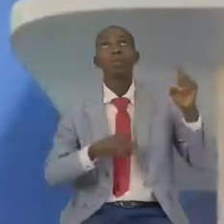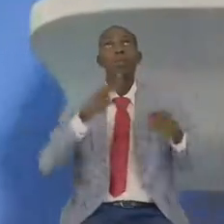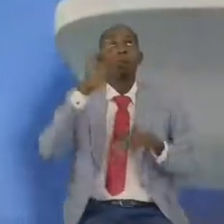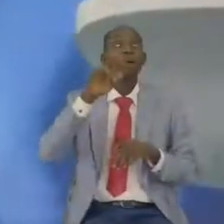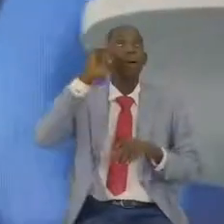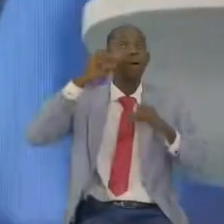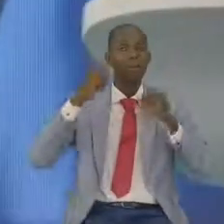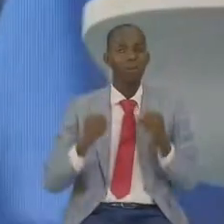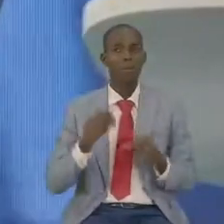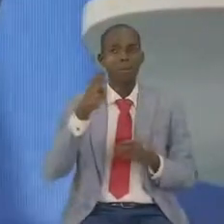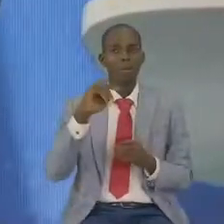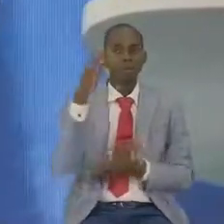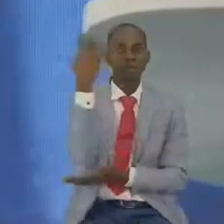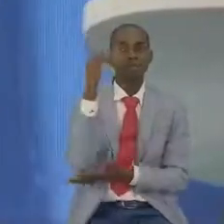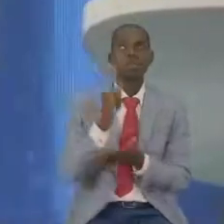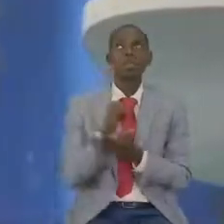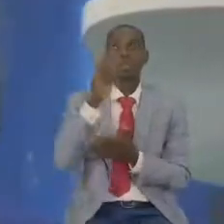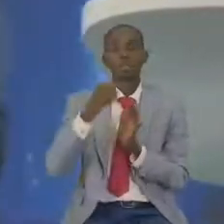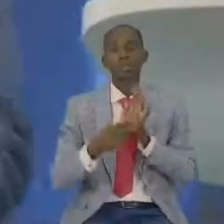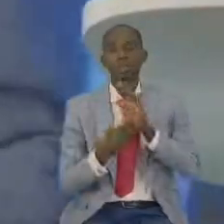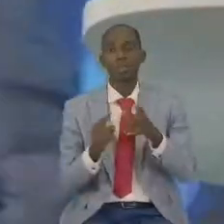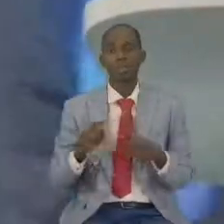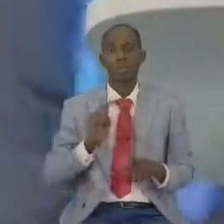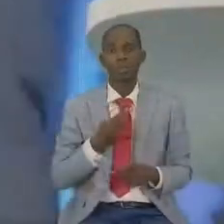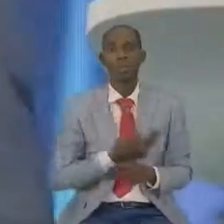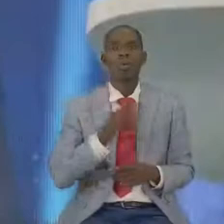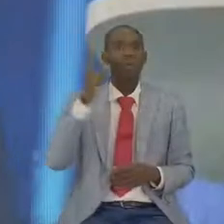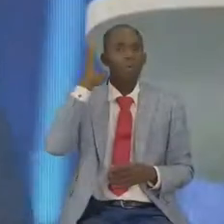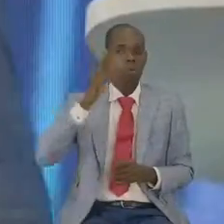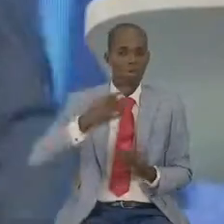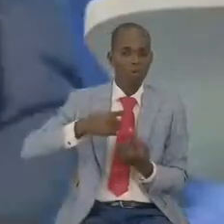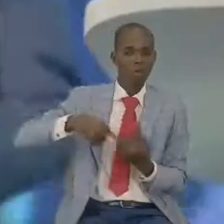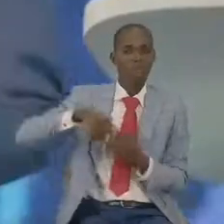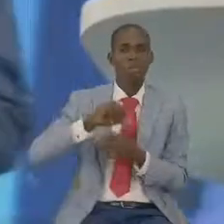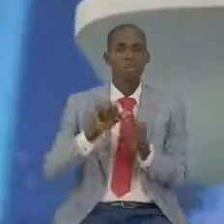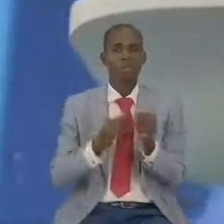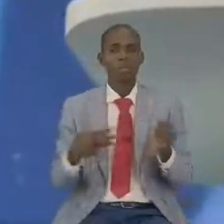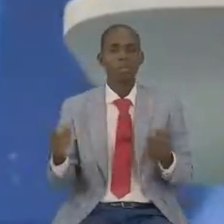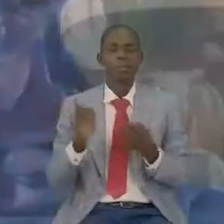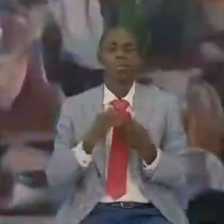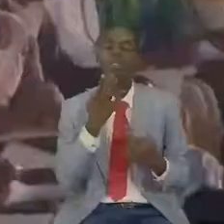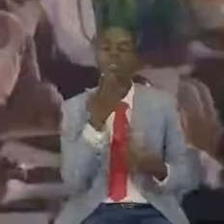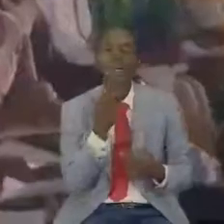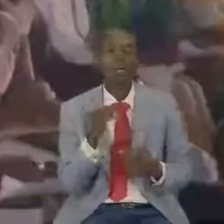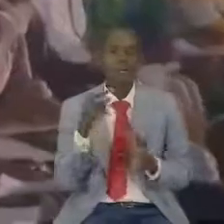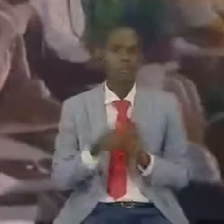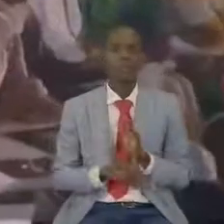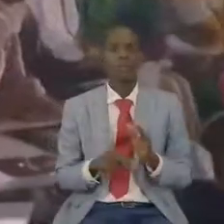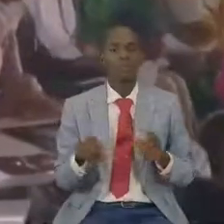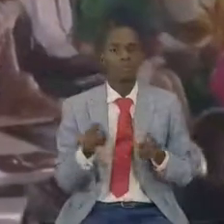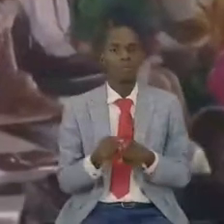le bois qu'il nous révèle, va changer toutes choses en douceur. Comme